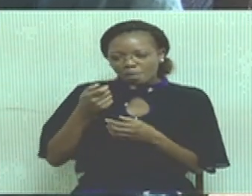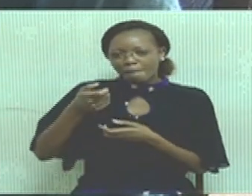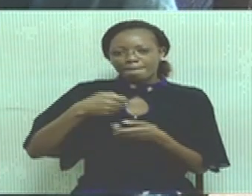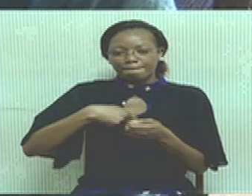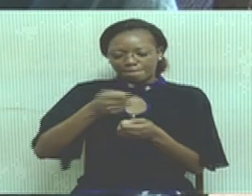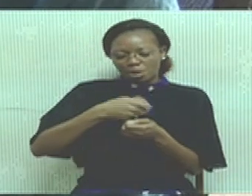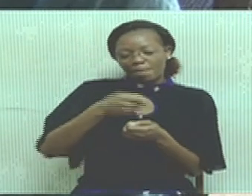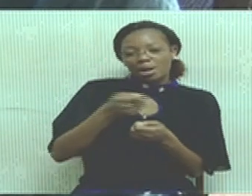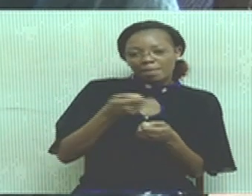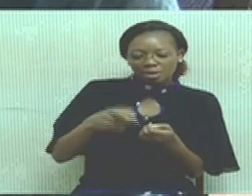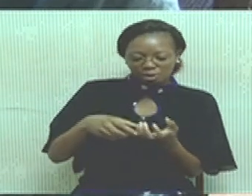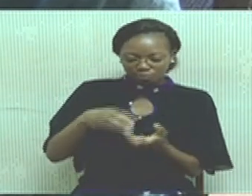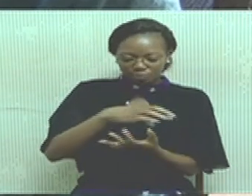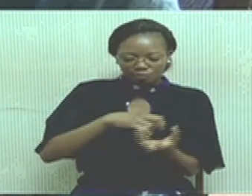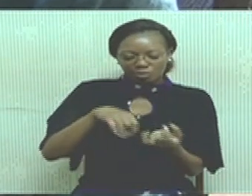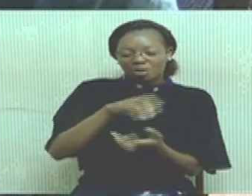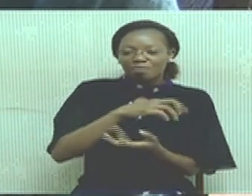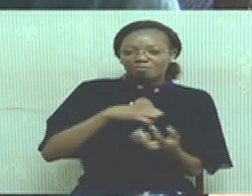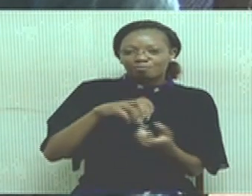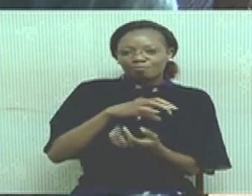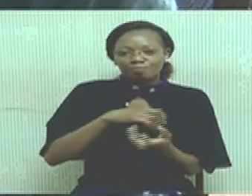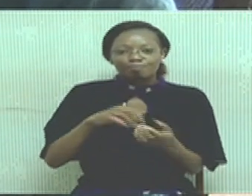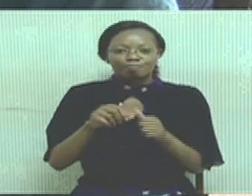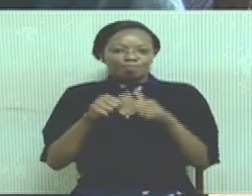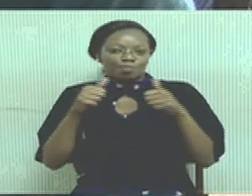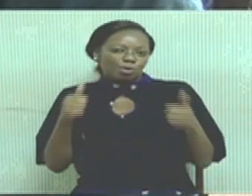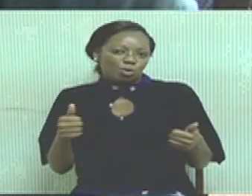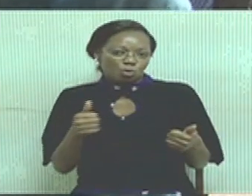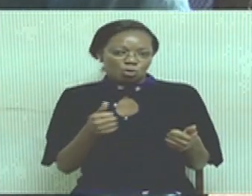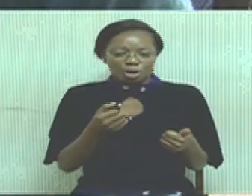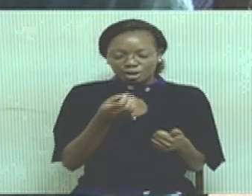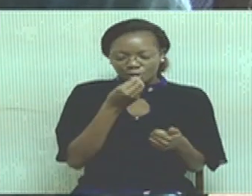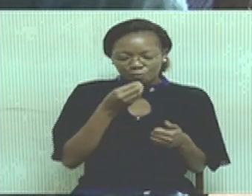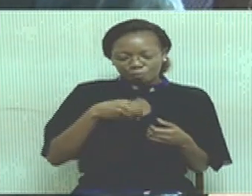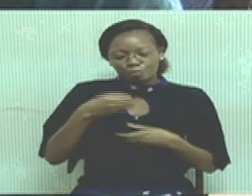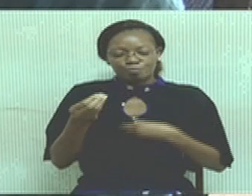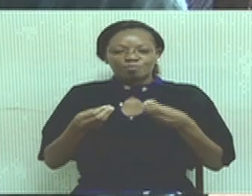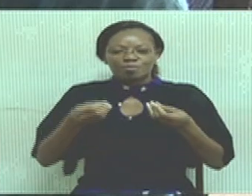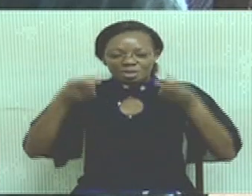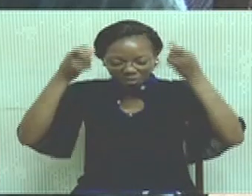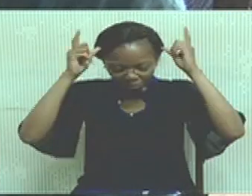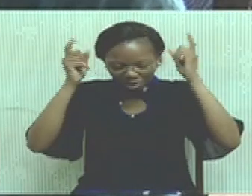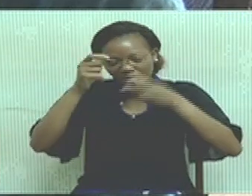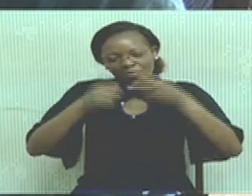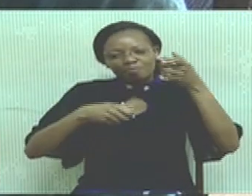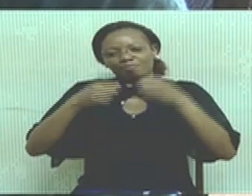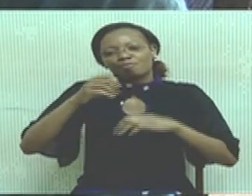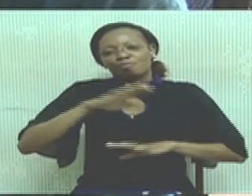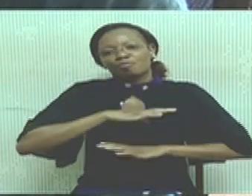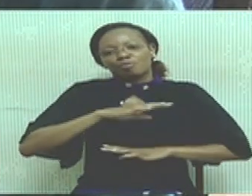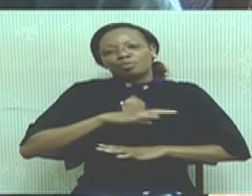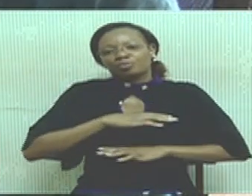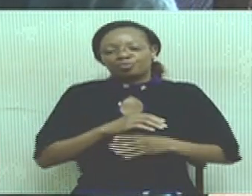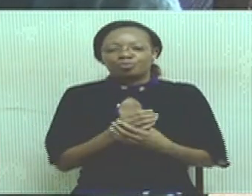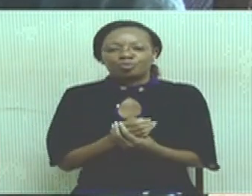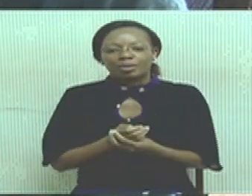meal, fish cotton seeds, fish meal na porad, maize jam, ndio uchanganye, ndio ng'ombe